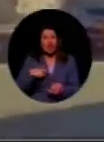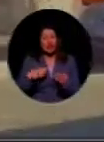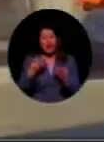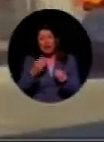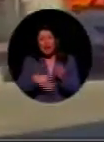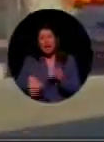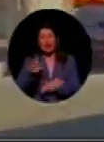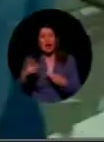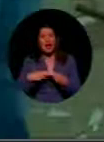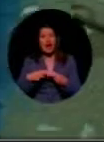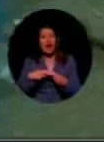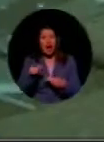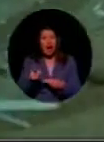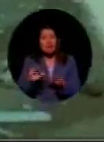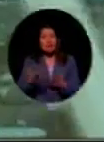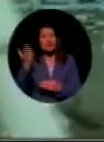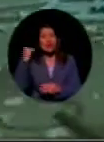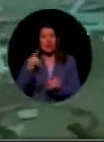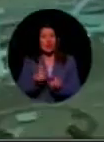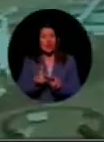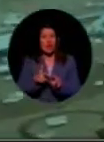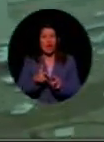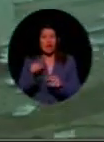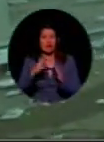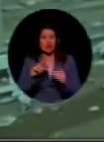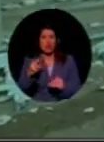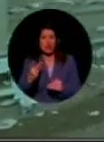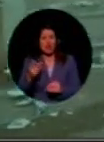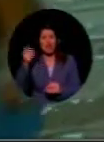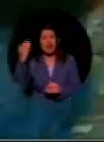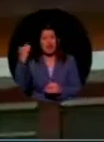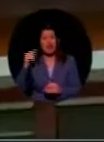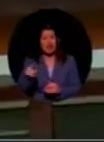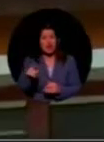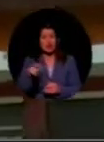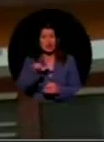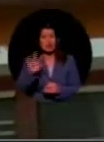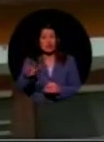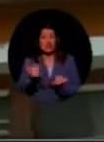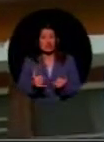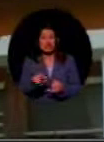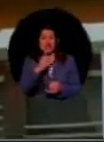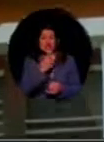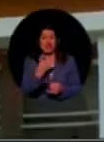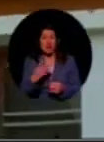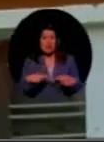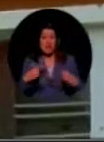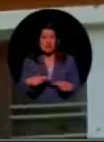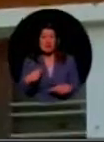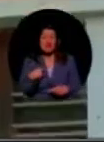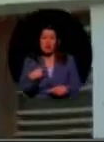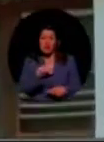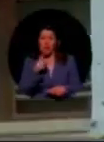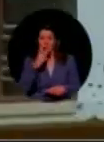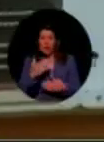השנייה, ששם זה היה 34 ימים, עכשיו אנחנו מדברים על 24 ימים, וזה לא נראה כאילו זה הולך להיגמר. ואני אומר את הדבר הבא,